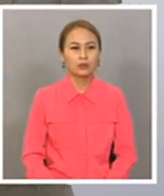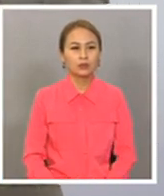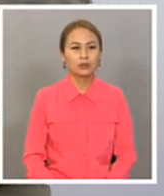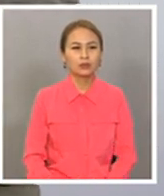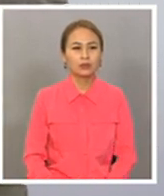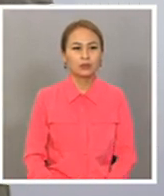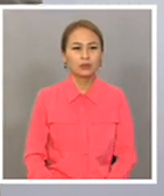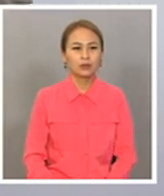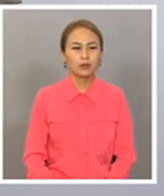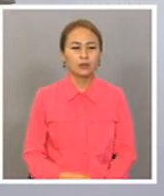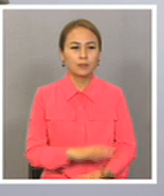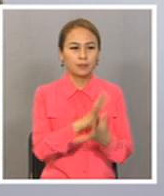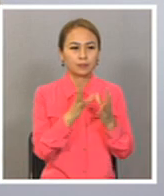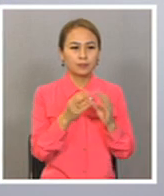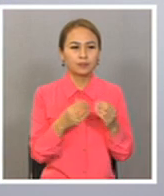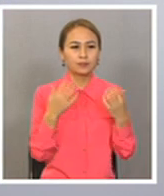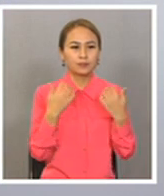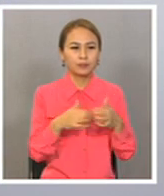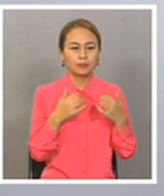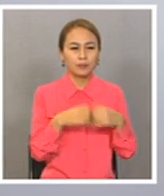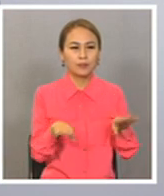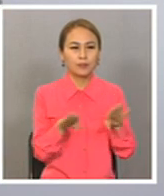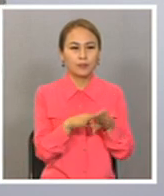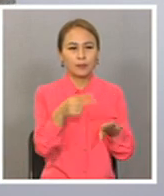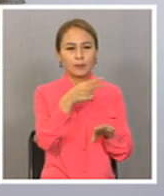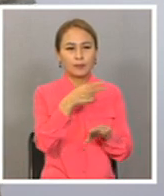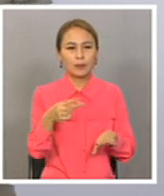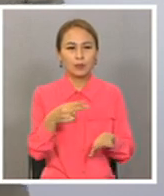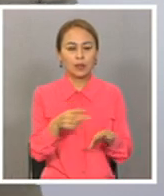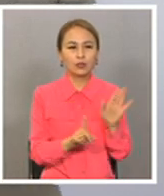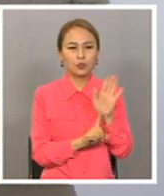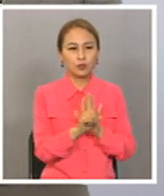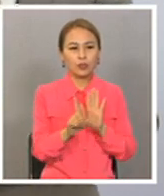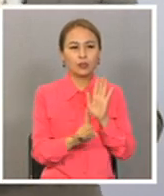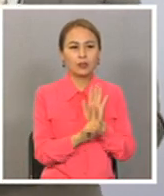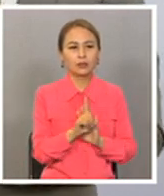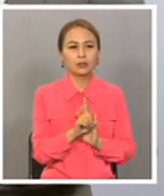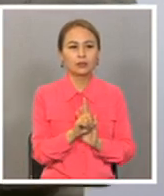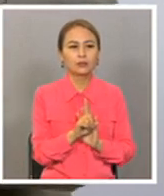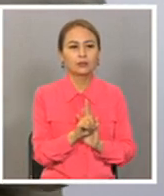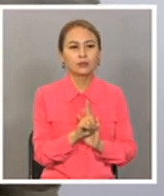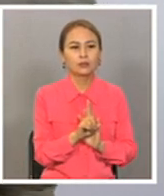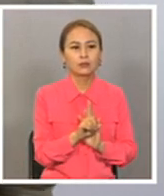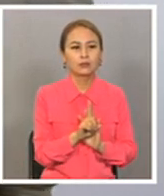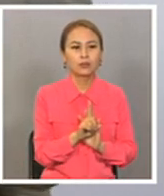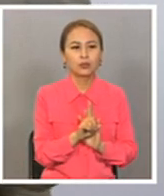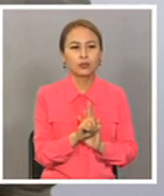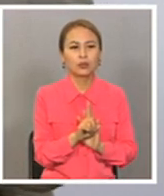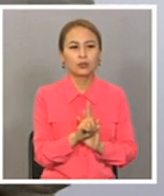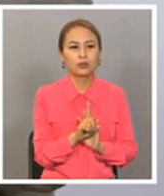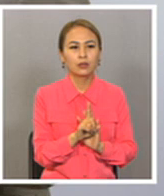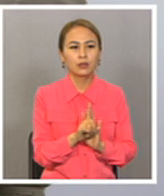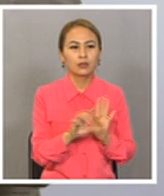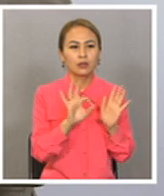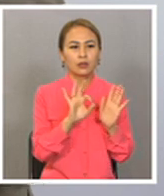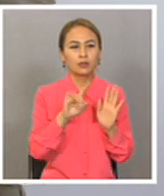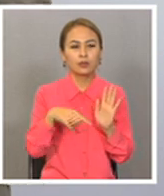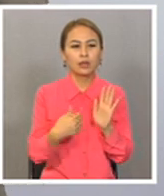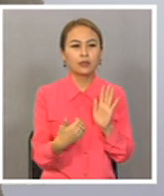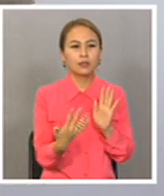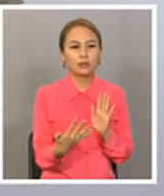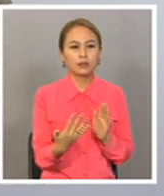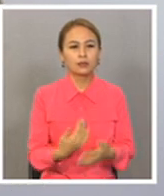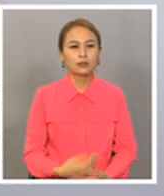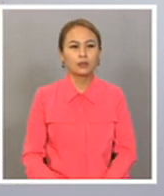тағы сол сияқты сандарға тең болса, ол бөлшекті ондық бөлшек түрінде жазуға болады. Олай болса жазайық. Ондық бөлшекпен 0